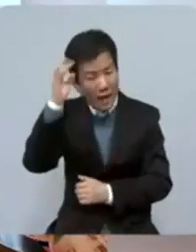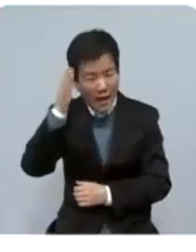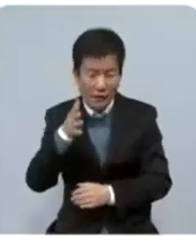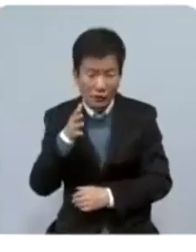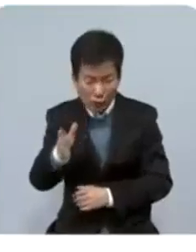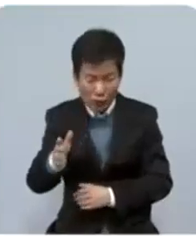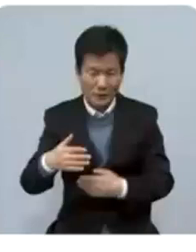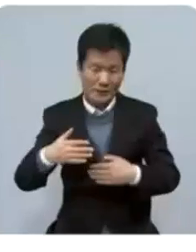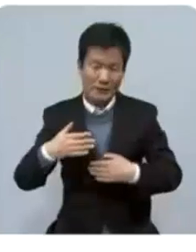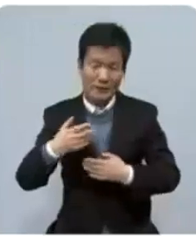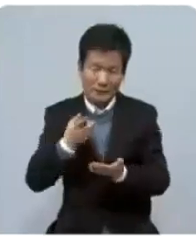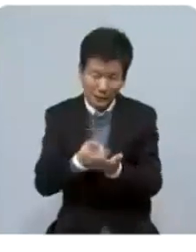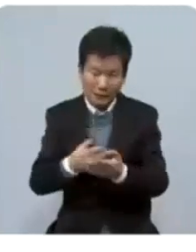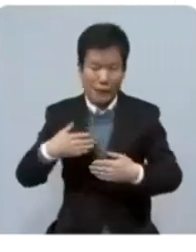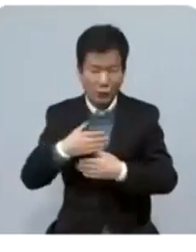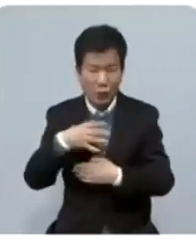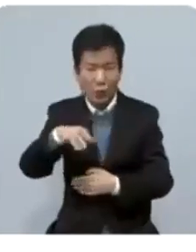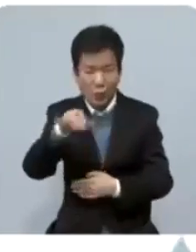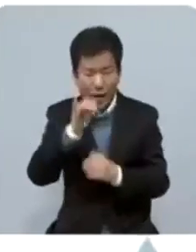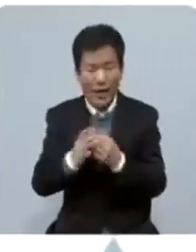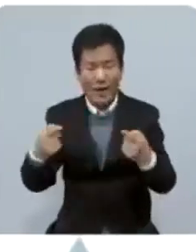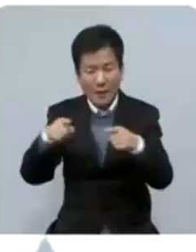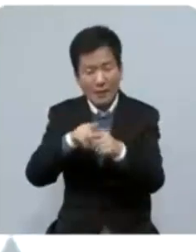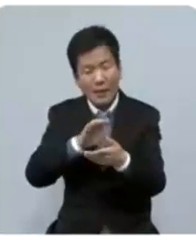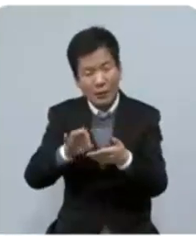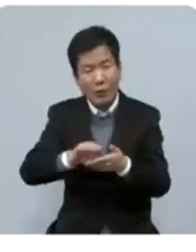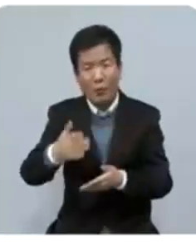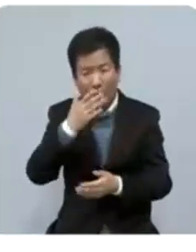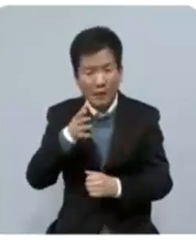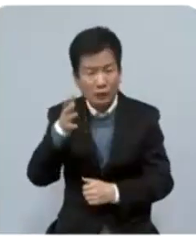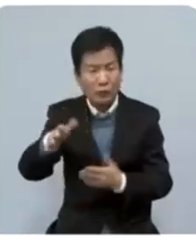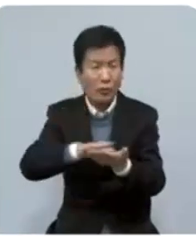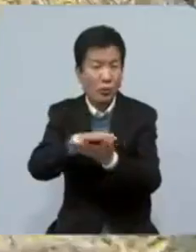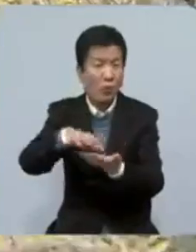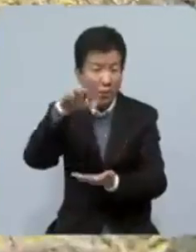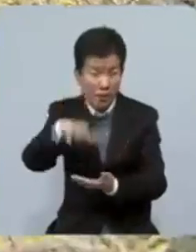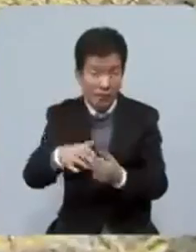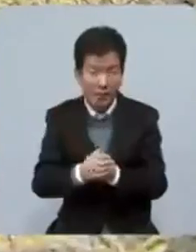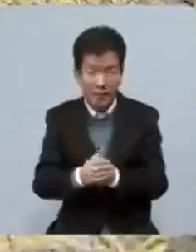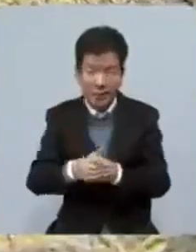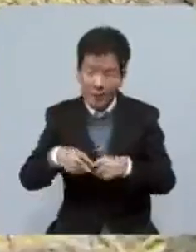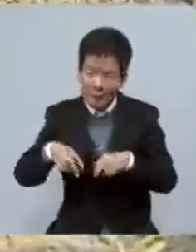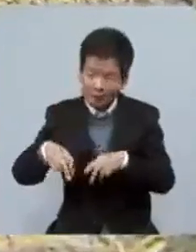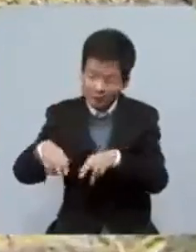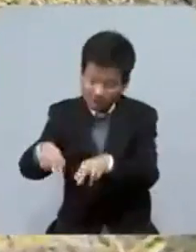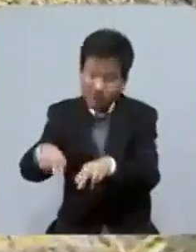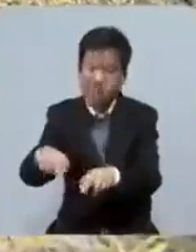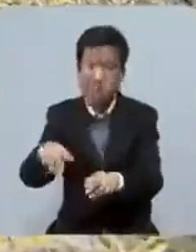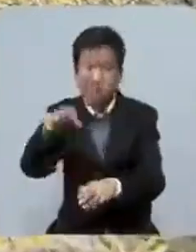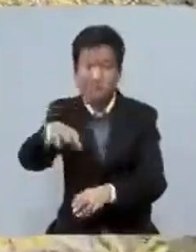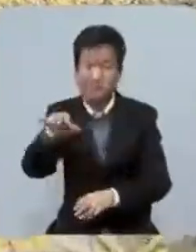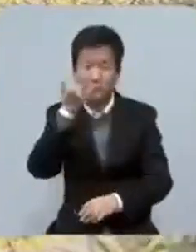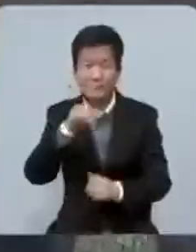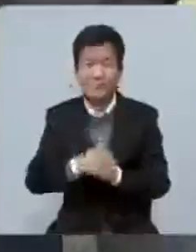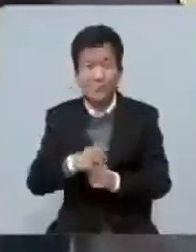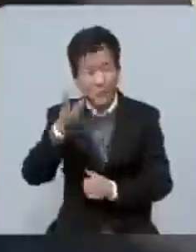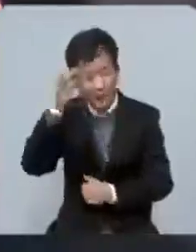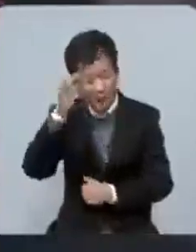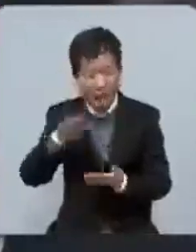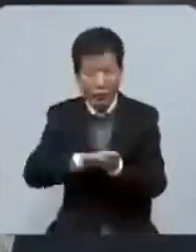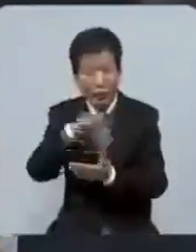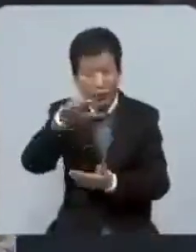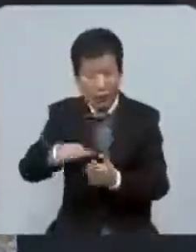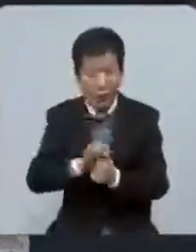욕조, 숙박객과 반려견이 함께 이용할 수 있는 전용 놀이터, 산책로 등을 갖췄습니다. 반려견